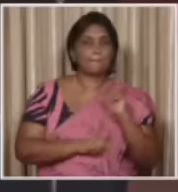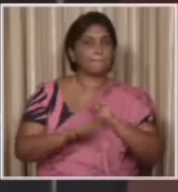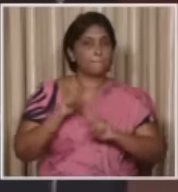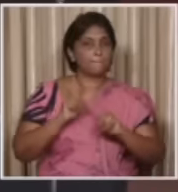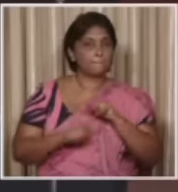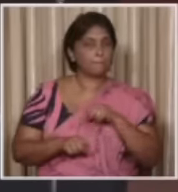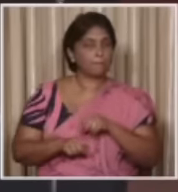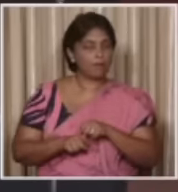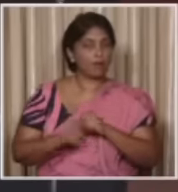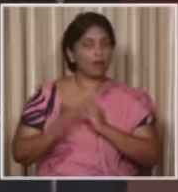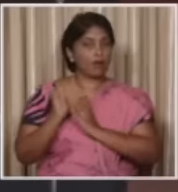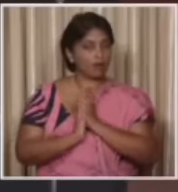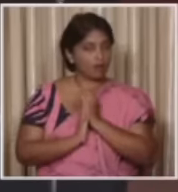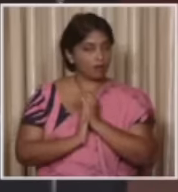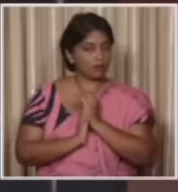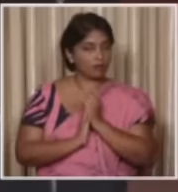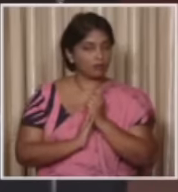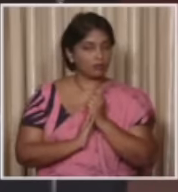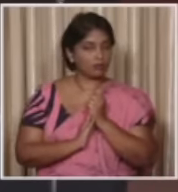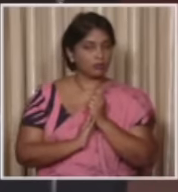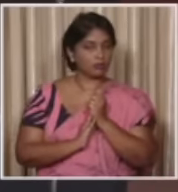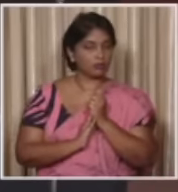පාර්ලිමේන්තුවේ තියෙන වරප්‍රසාද